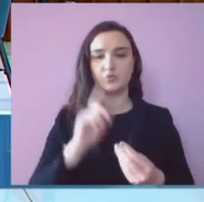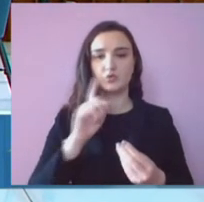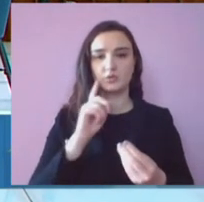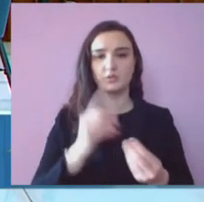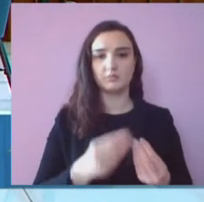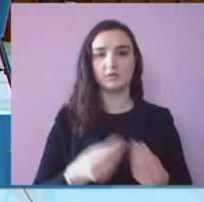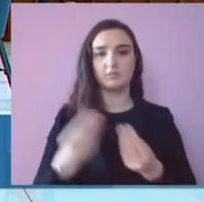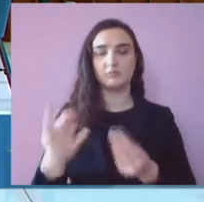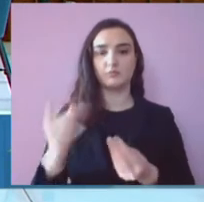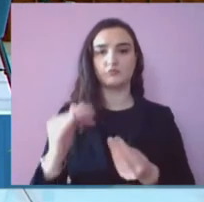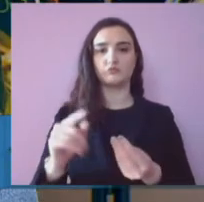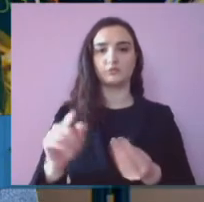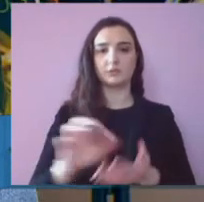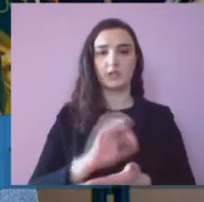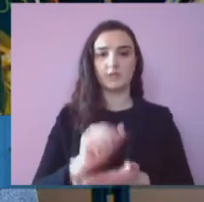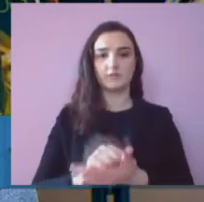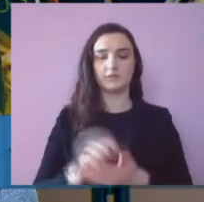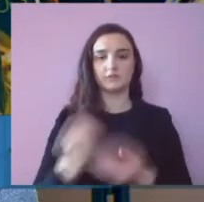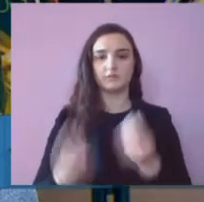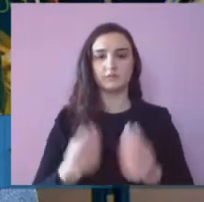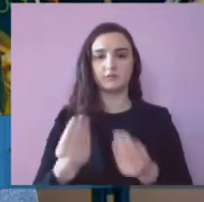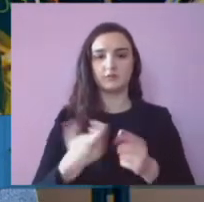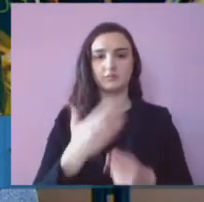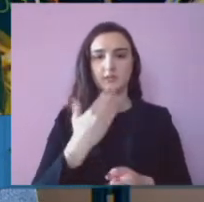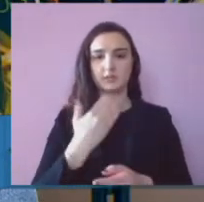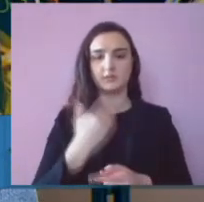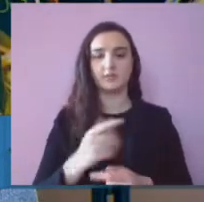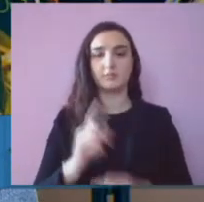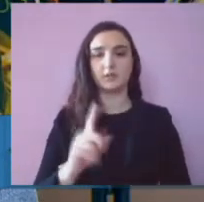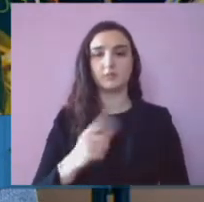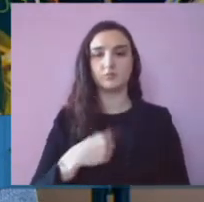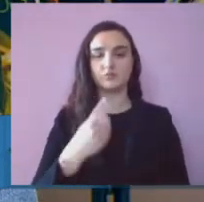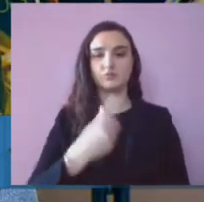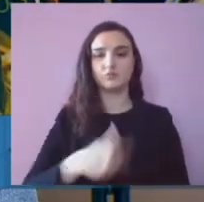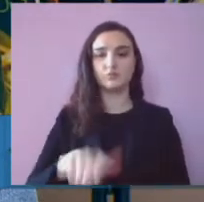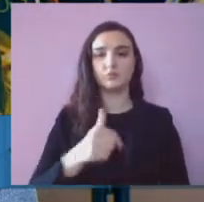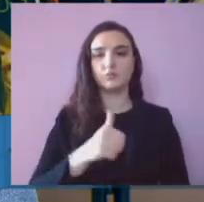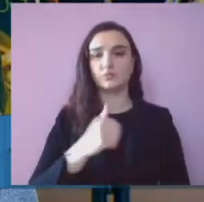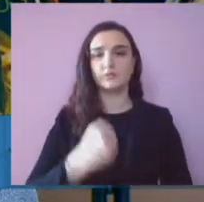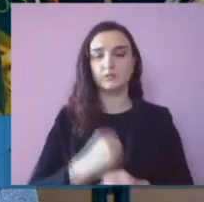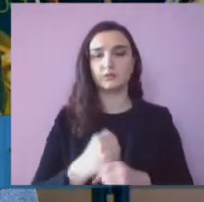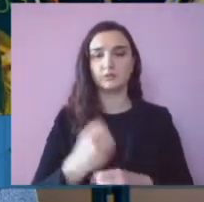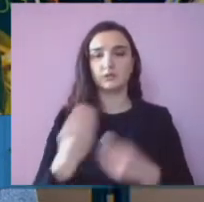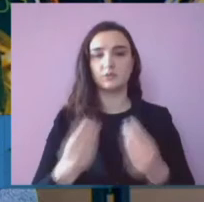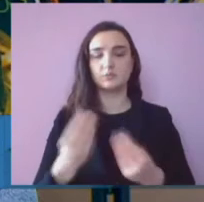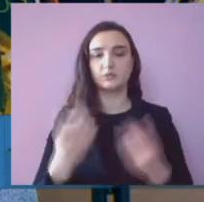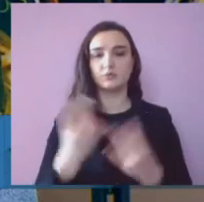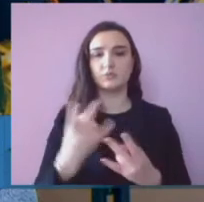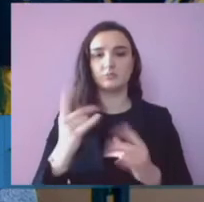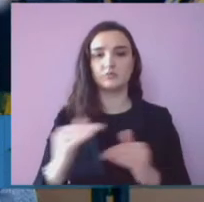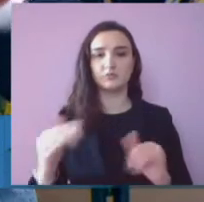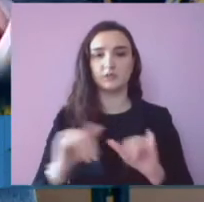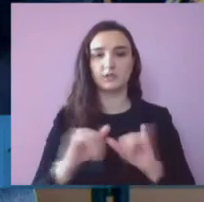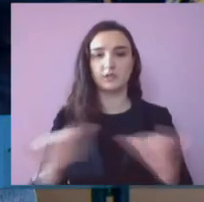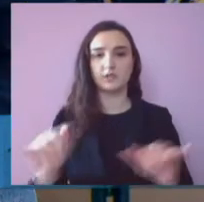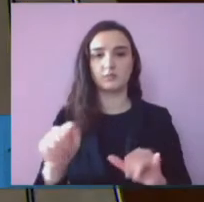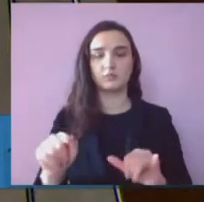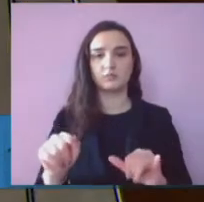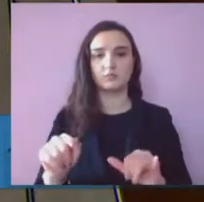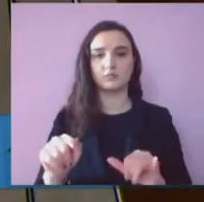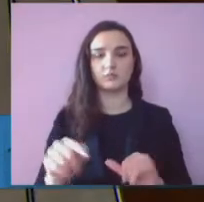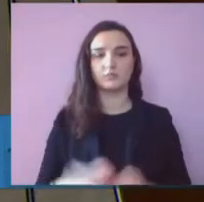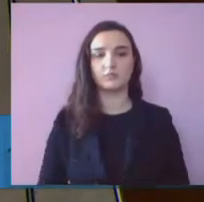და ბავშვი დაკავდეს. ძალიან მარტივია. მაგრამ ჩვენ როგორ გავაფორმეთ სათამაშო საჭიროა ბავშვის განვითარებისთვის? ბუნებაში. და ჩვენ